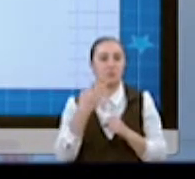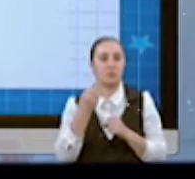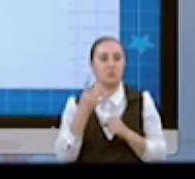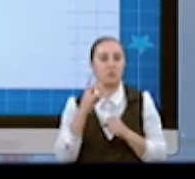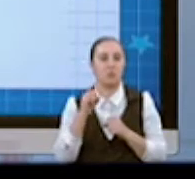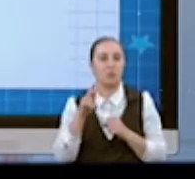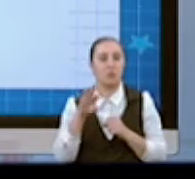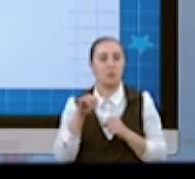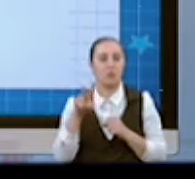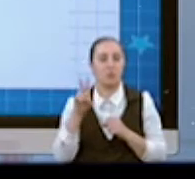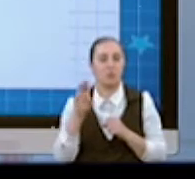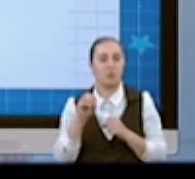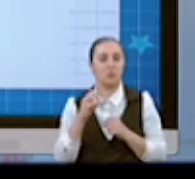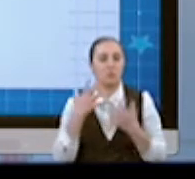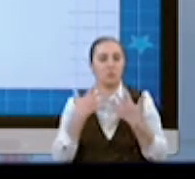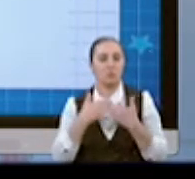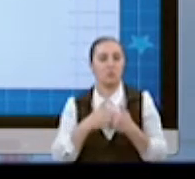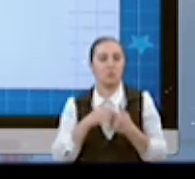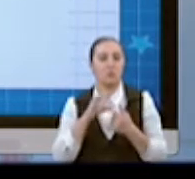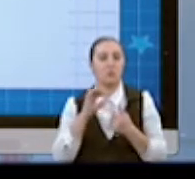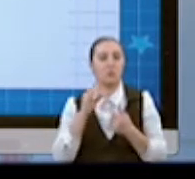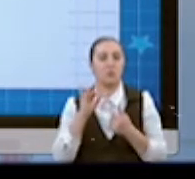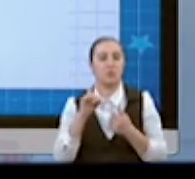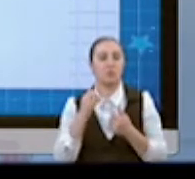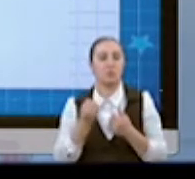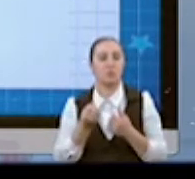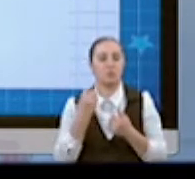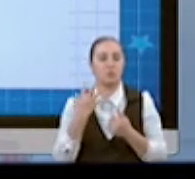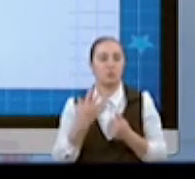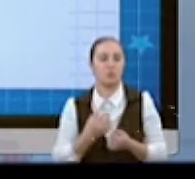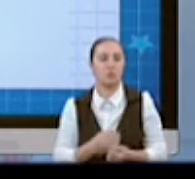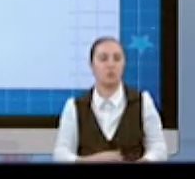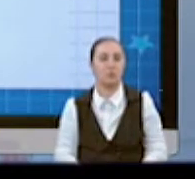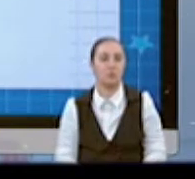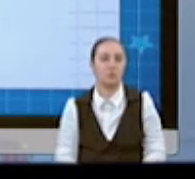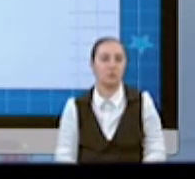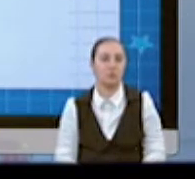на полке. Посчитай-ка их сколько?